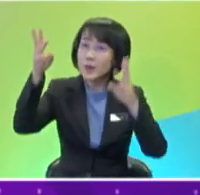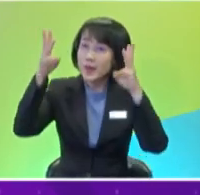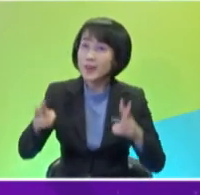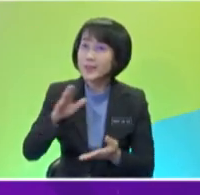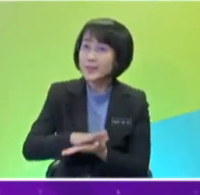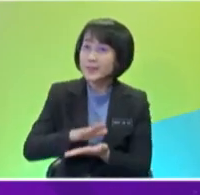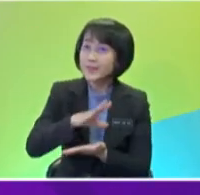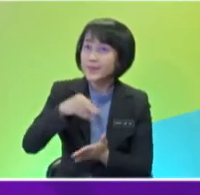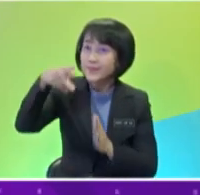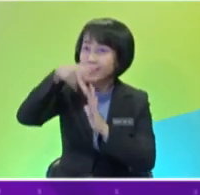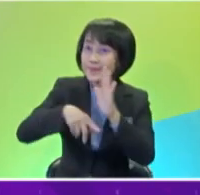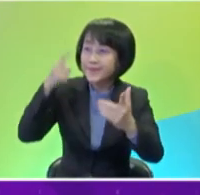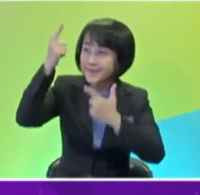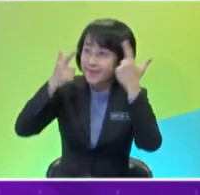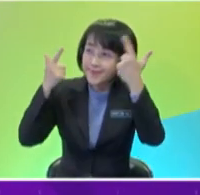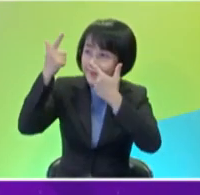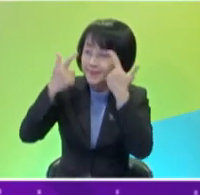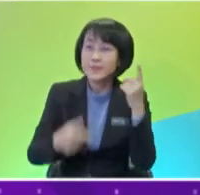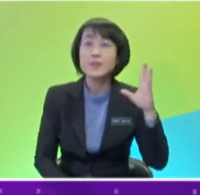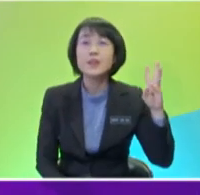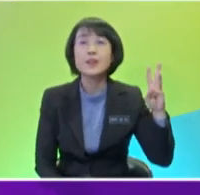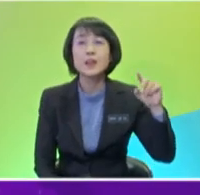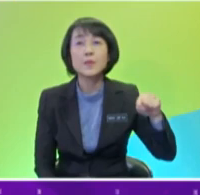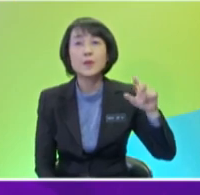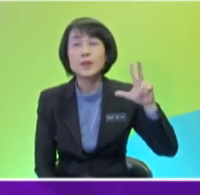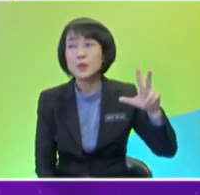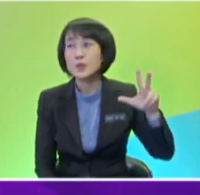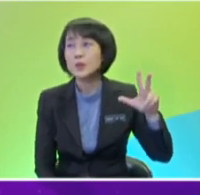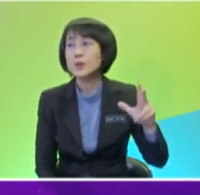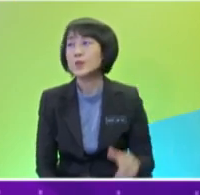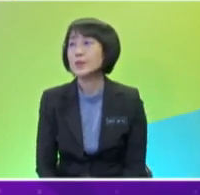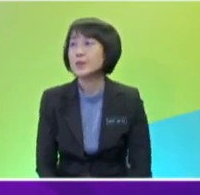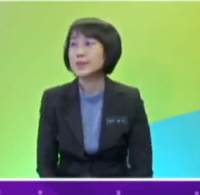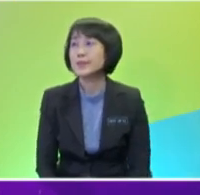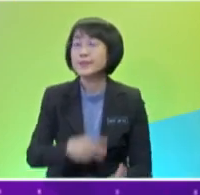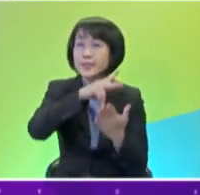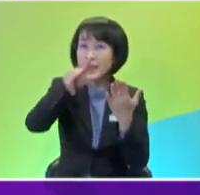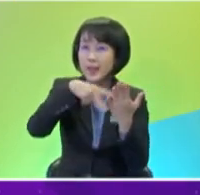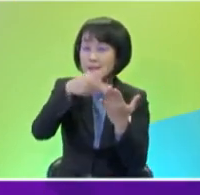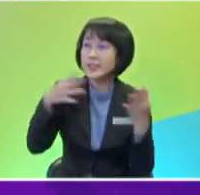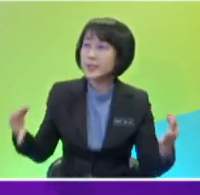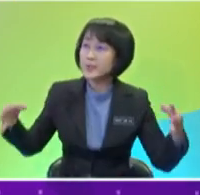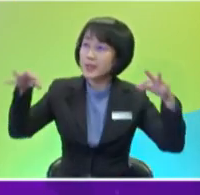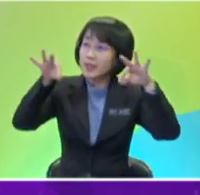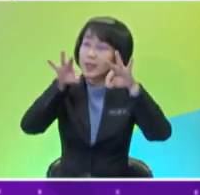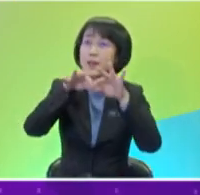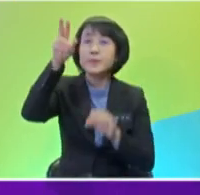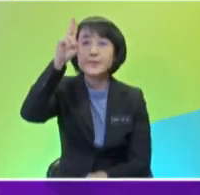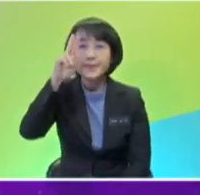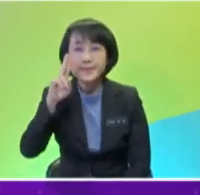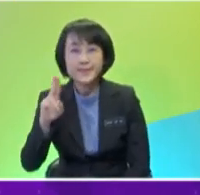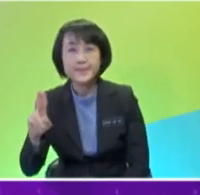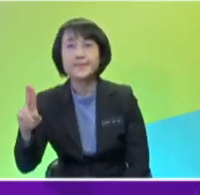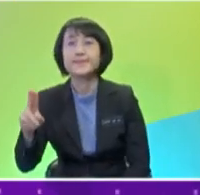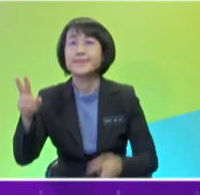baik seterusnya 6 poin 3 menyatakan atau mengkaji kepentingan menghormati